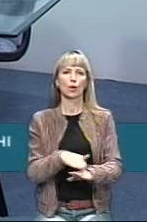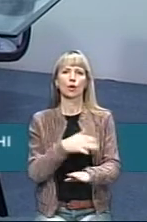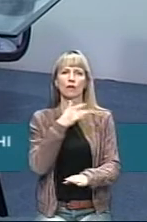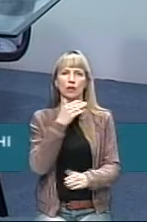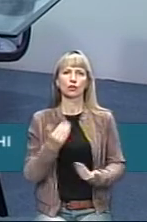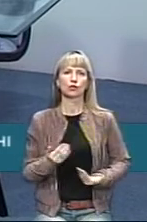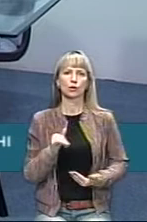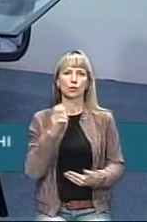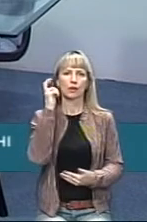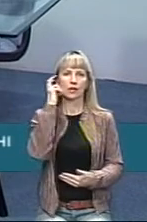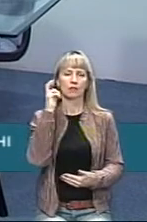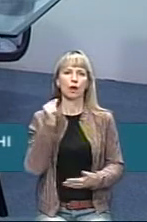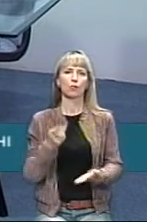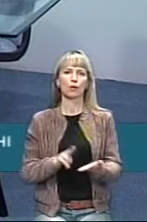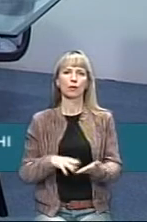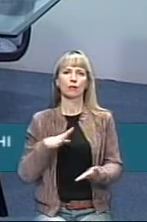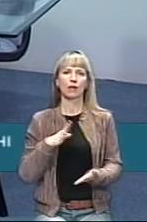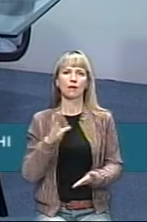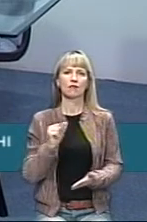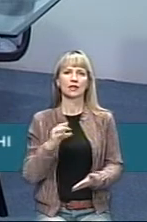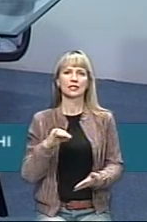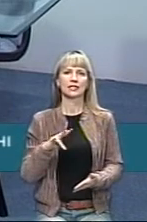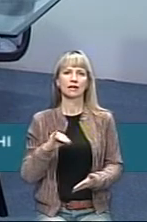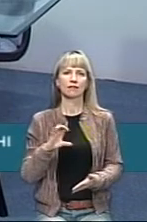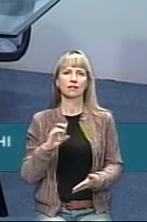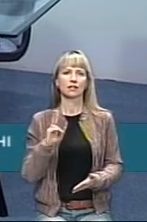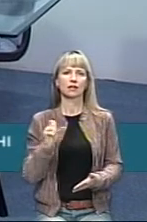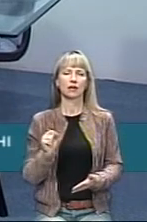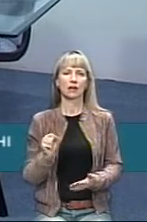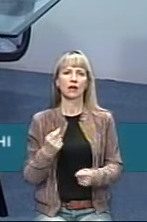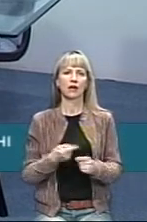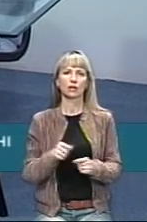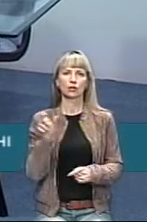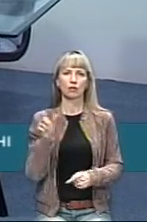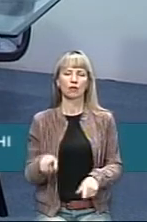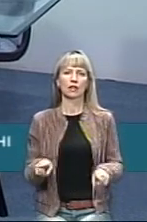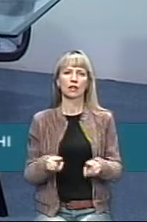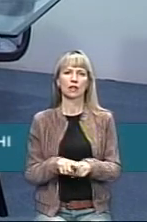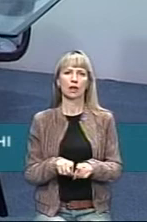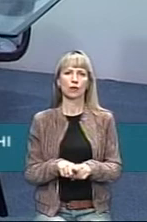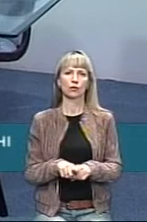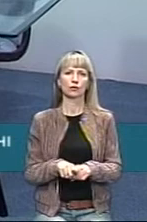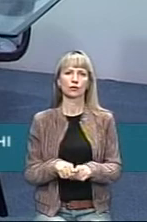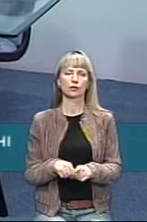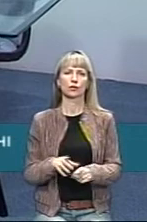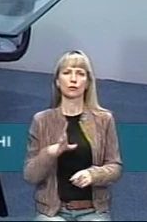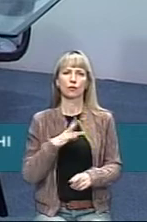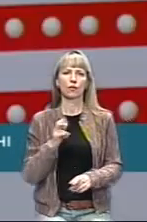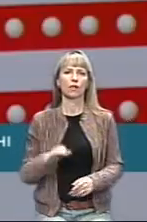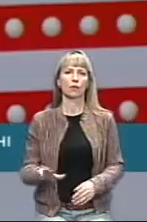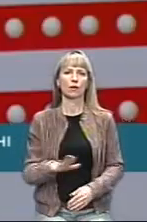нього була Васильівська. Ну, тобто, от, наскільки відомо було, що цей чоловік, він також Кіщак, його прізвище було.